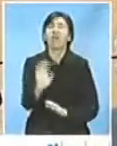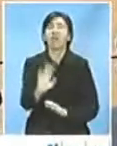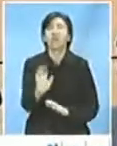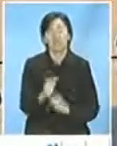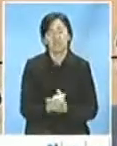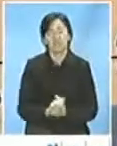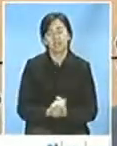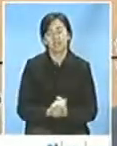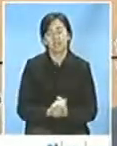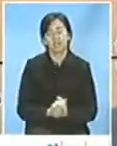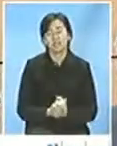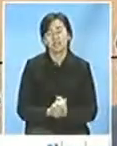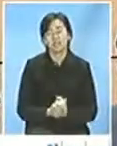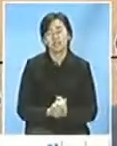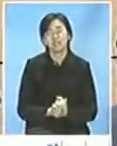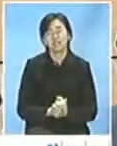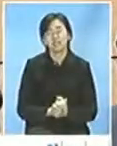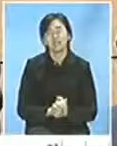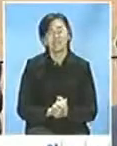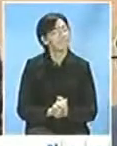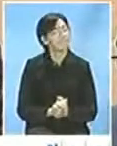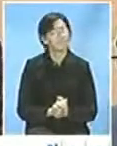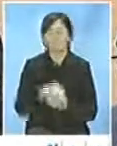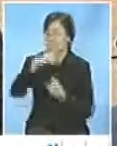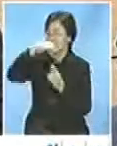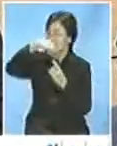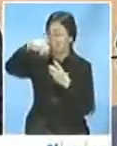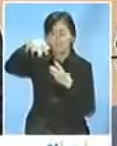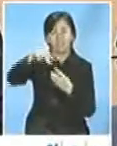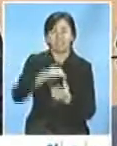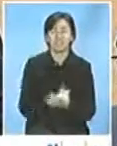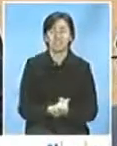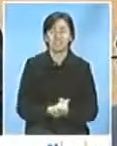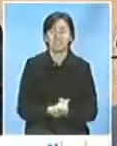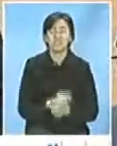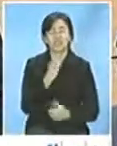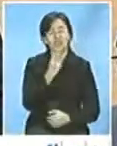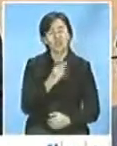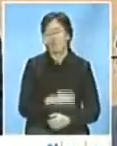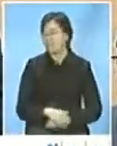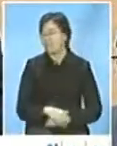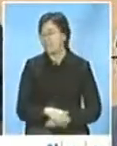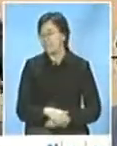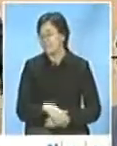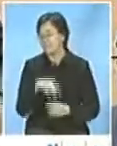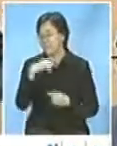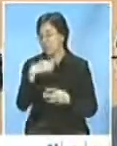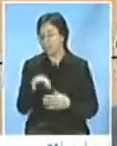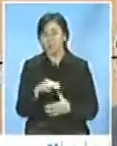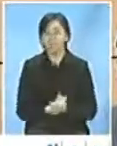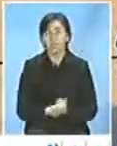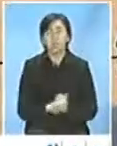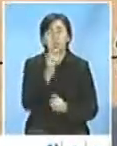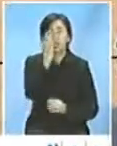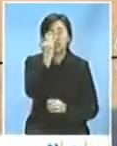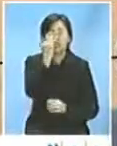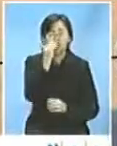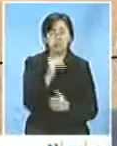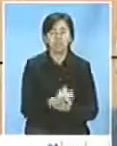ครับไอ้เนี่ยขัดต่อหลักนิติธรรมเลยครับไม่เท่เลยทำไมถึงผมบอกอย่